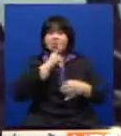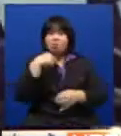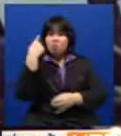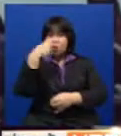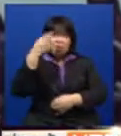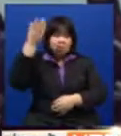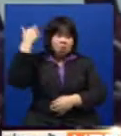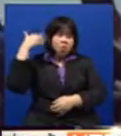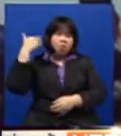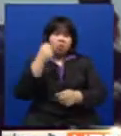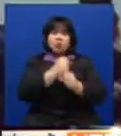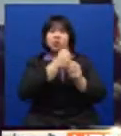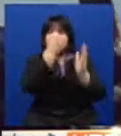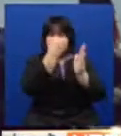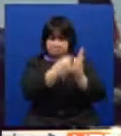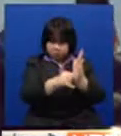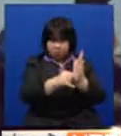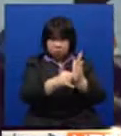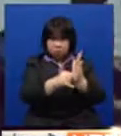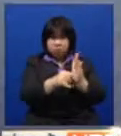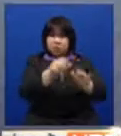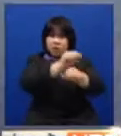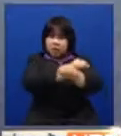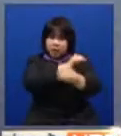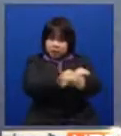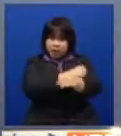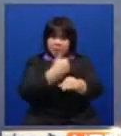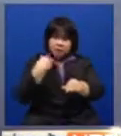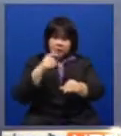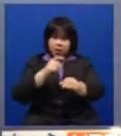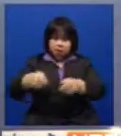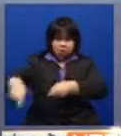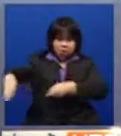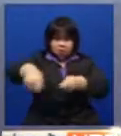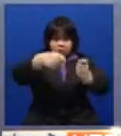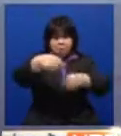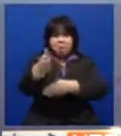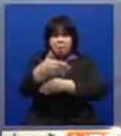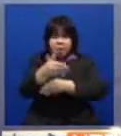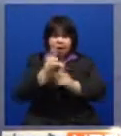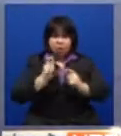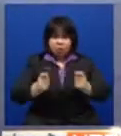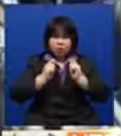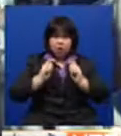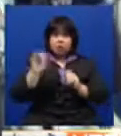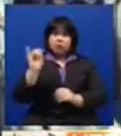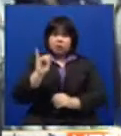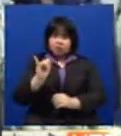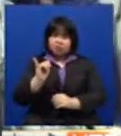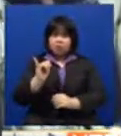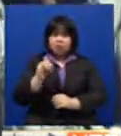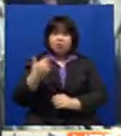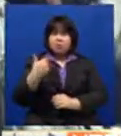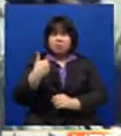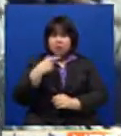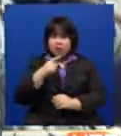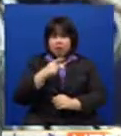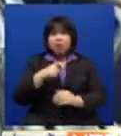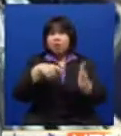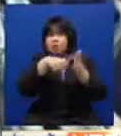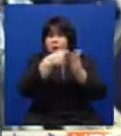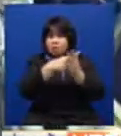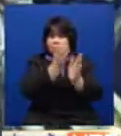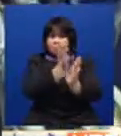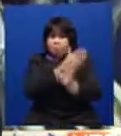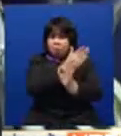ในอดีตเช่นใช้แรงงานไม่ถูกต้องจับปลาโดยไม่มีวยอนุญาตทำการประมงเพื่อแก้ไขปัญหาจากต้นเหตุนะ